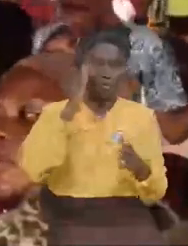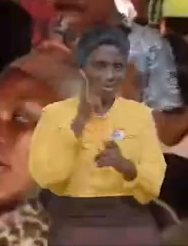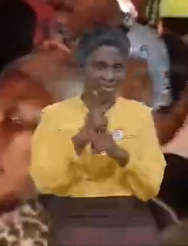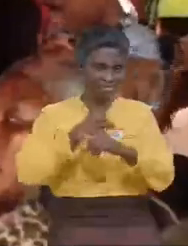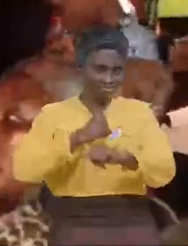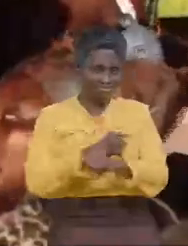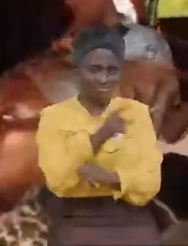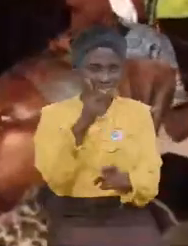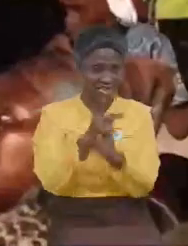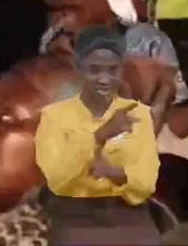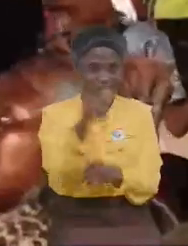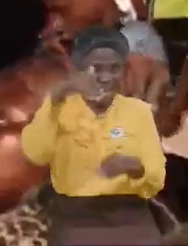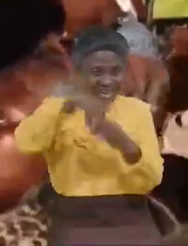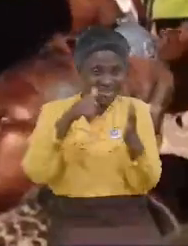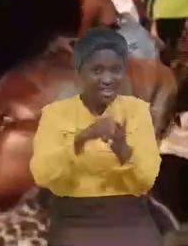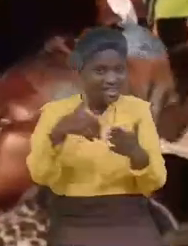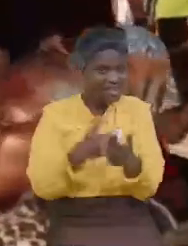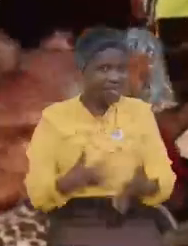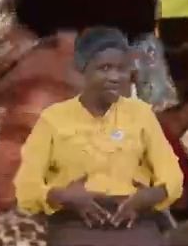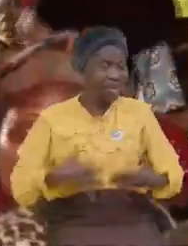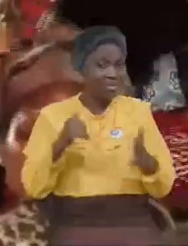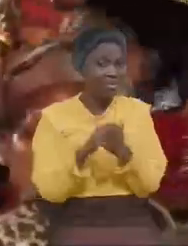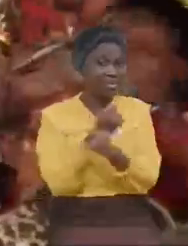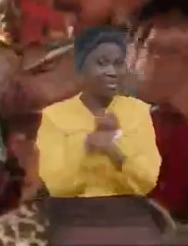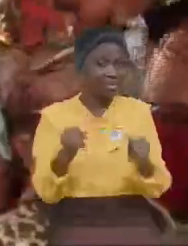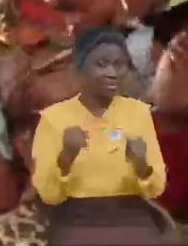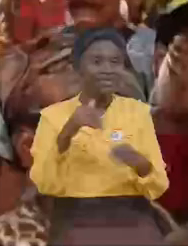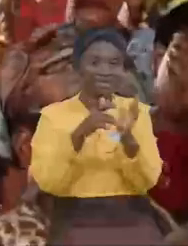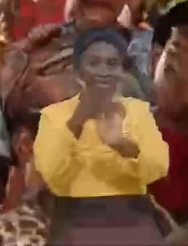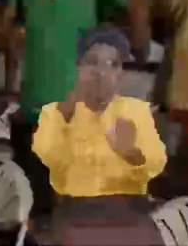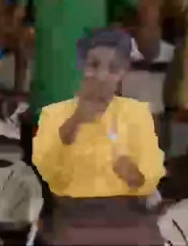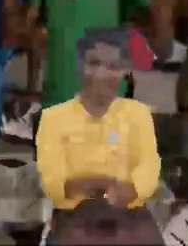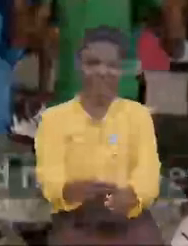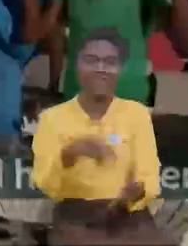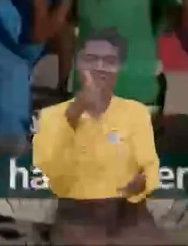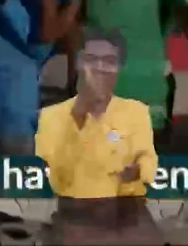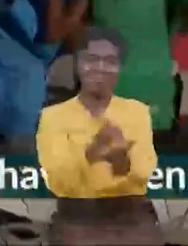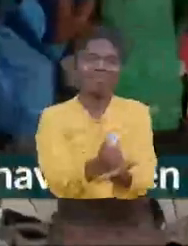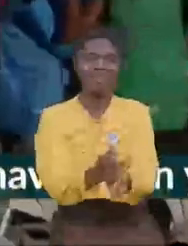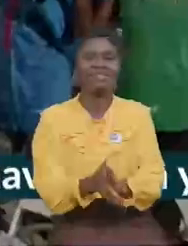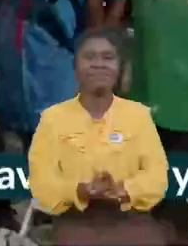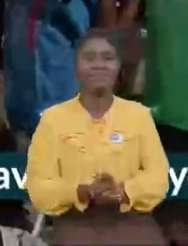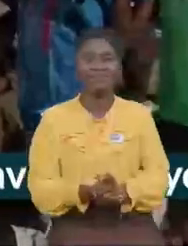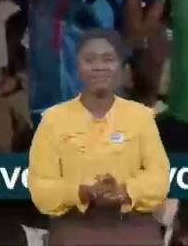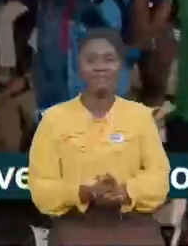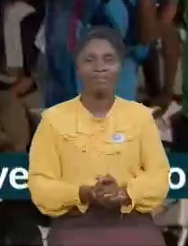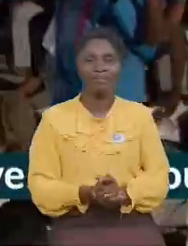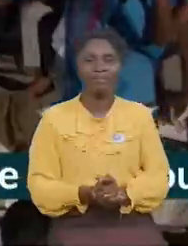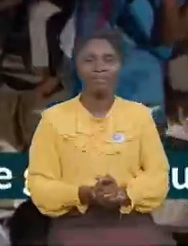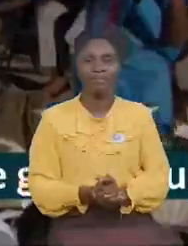vous sécuriser et vous garder dans cette nouvelle vie, dans ce salut, au nom de Jésus-Christ.